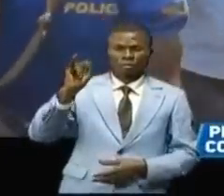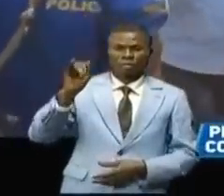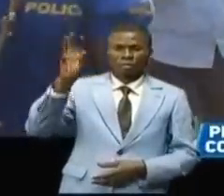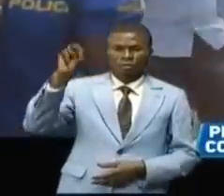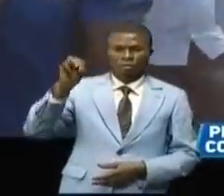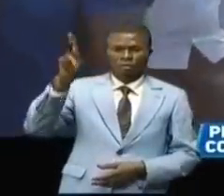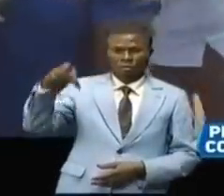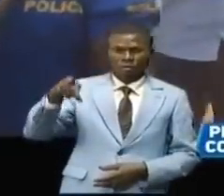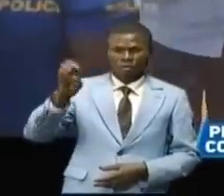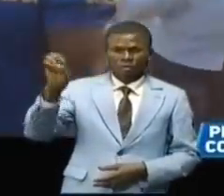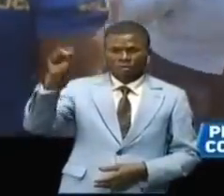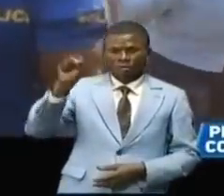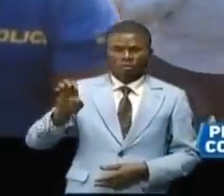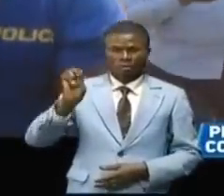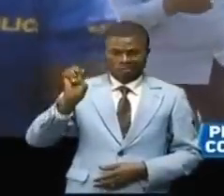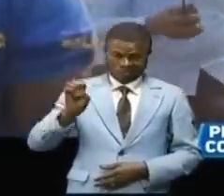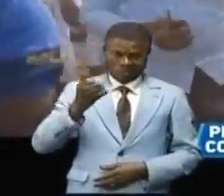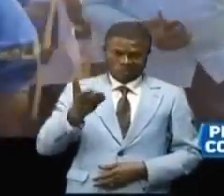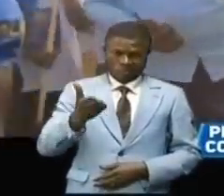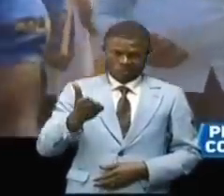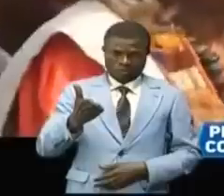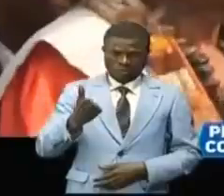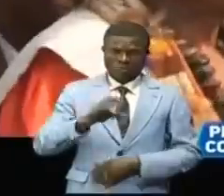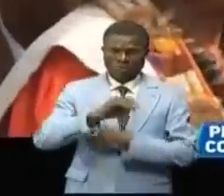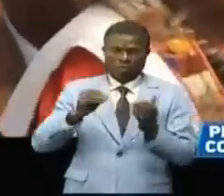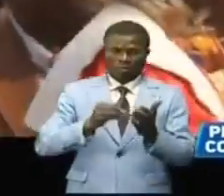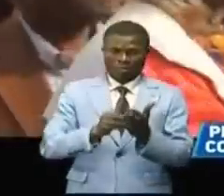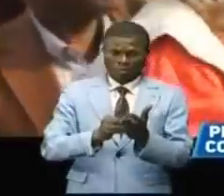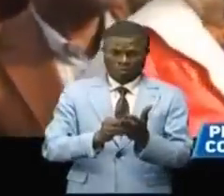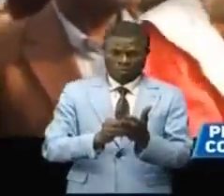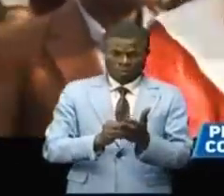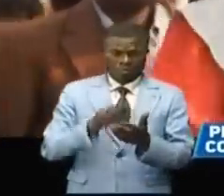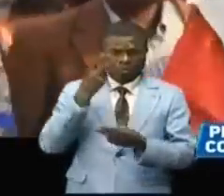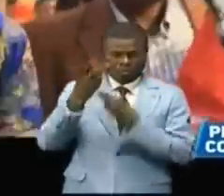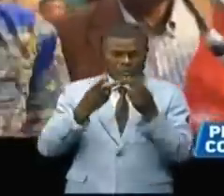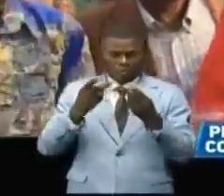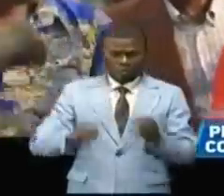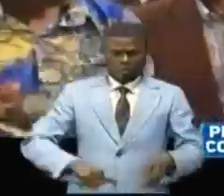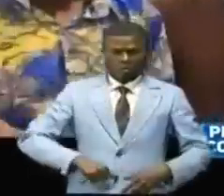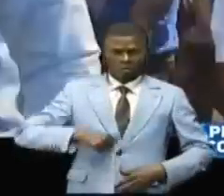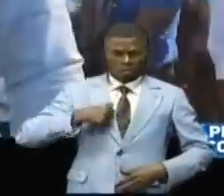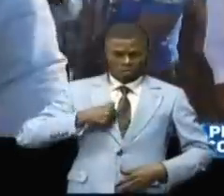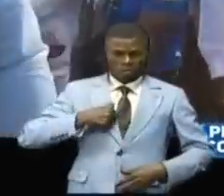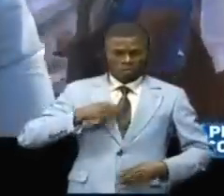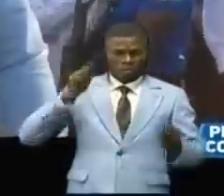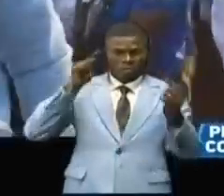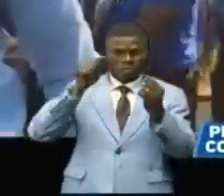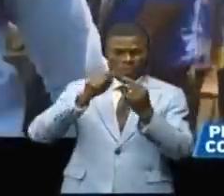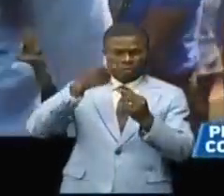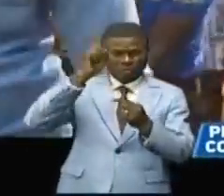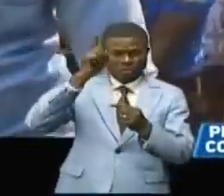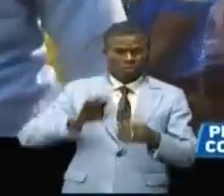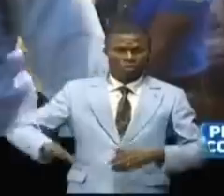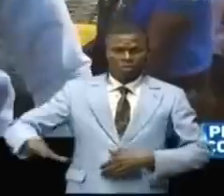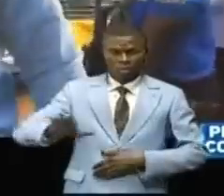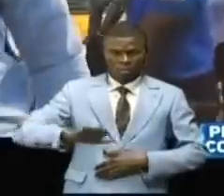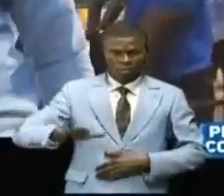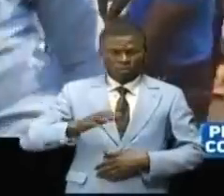Touluka, baptisée Kimpavita par ses frères et sœurs, elle fait la fierté de ses origines au niveau national.